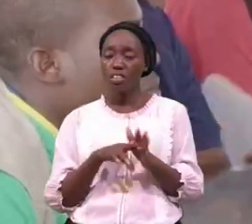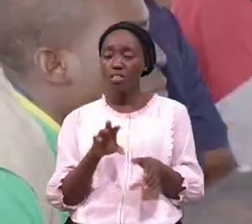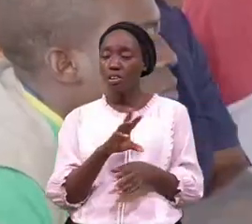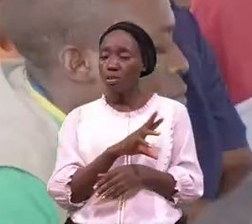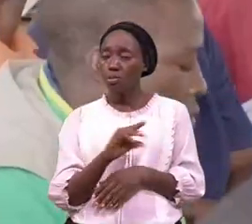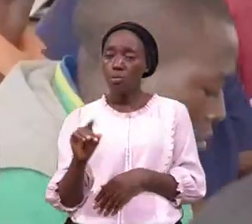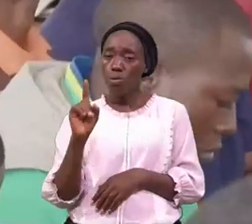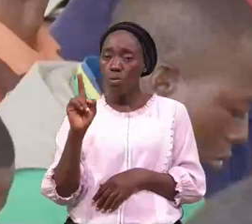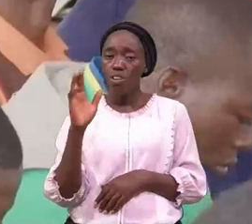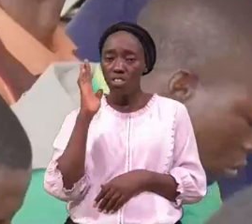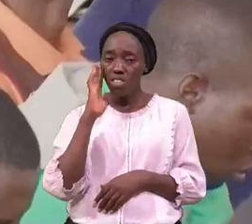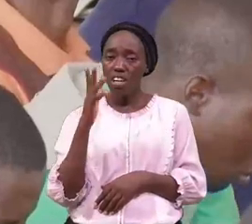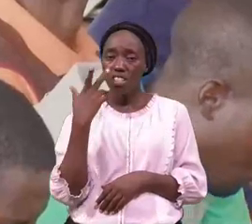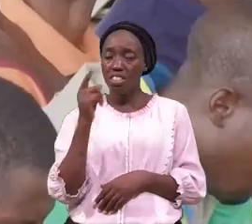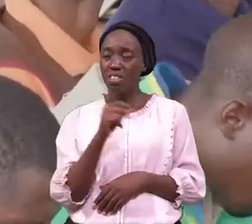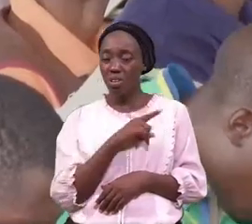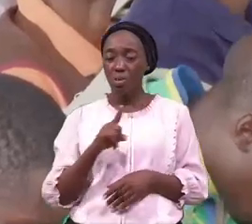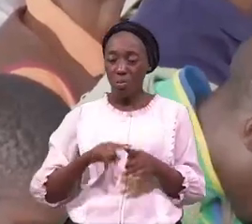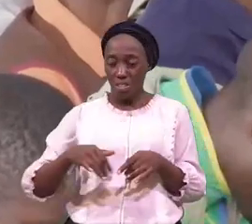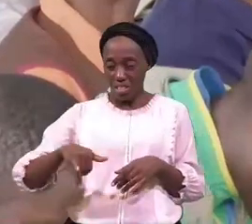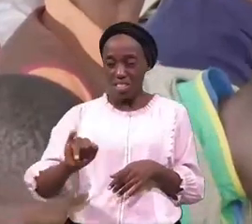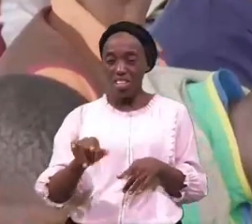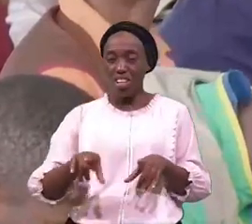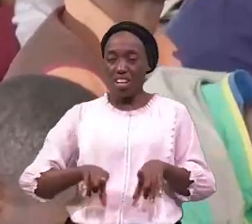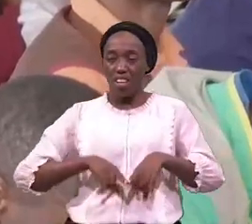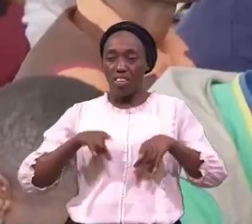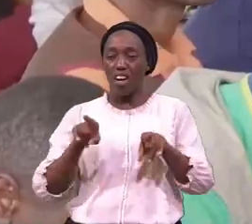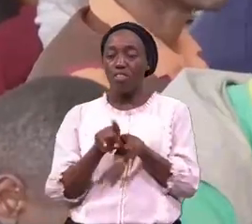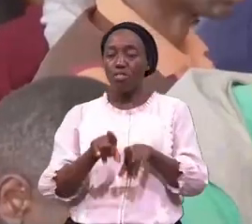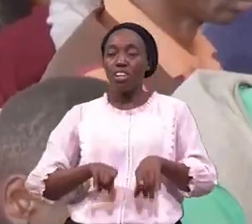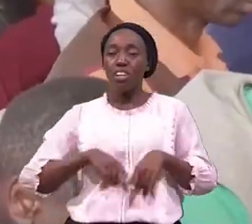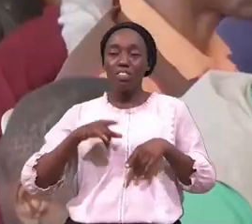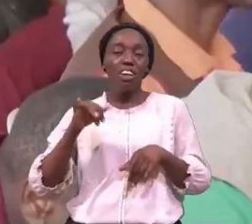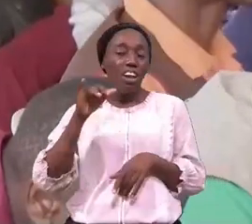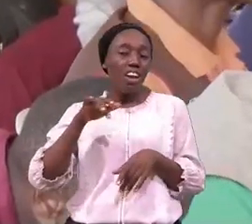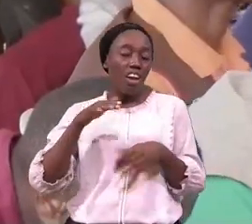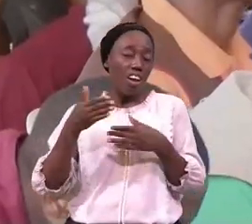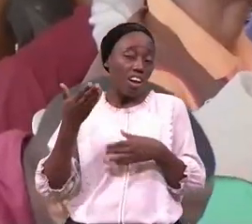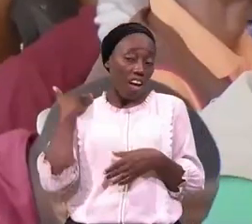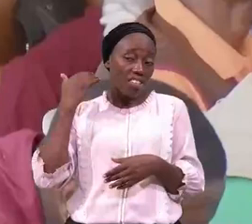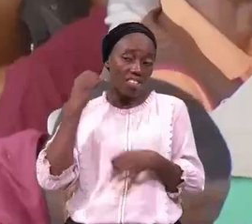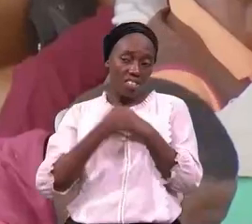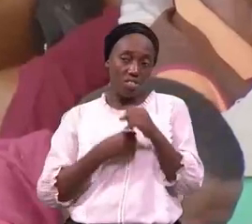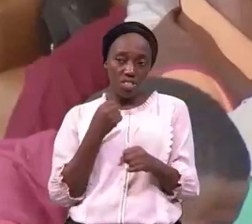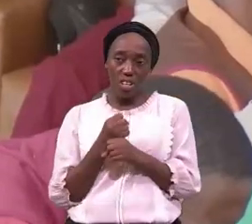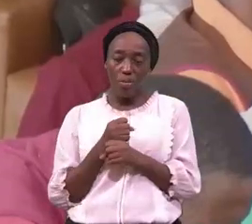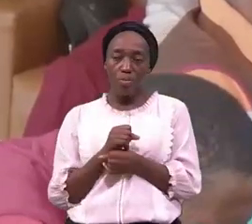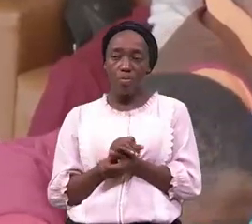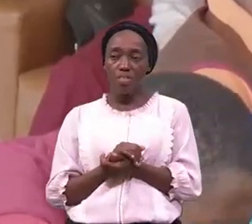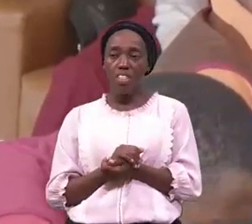Tu prêches, le Seigneur vient, sans la sanctification, personne ne vient. Maintenant, tu vis comme tu as vécu.